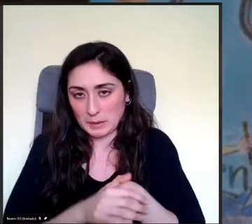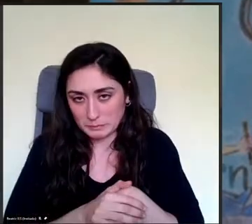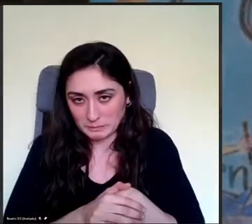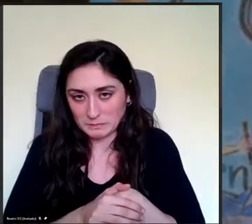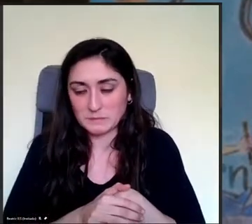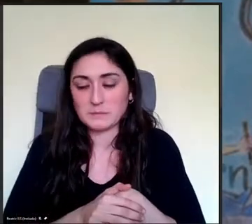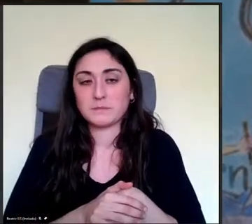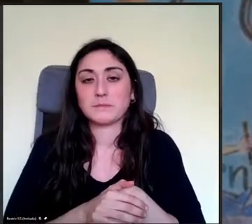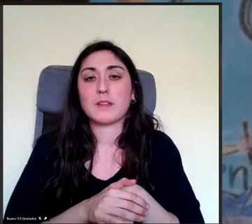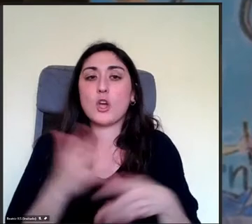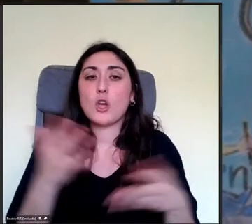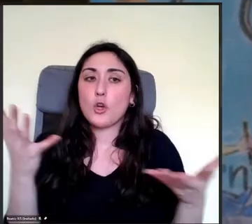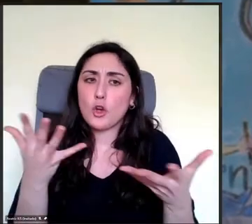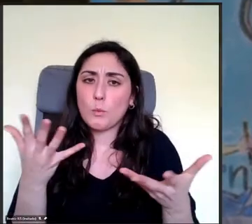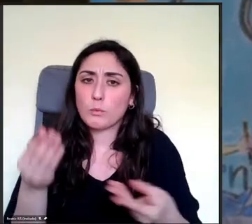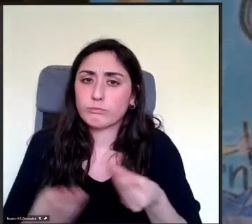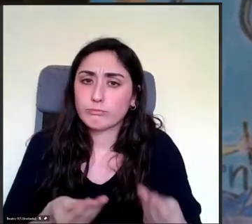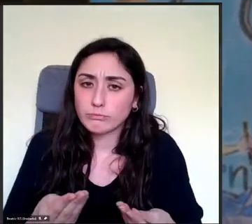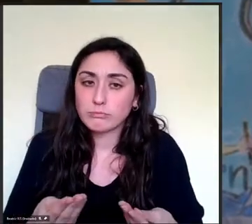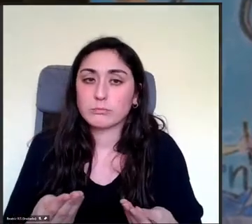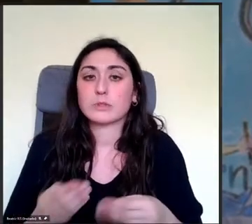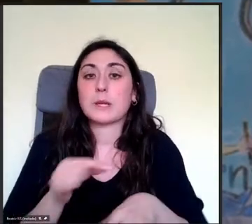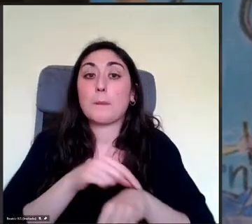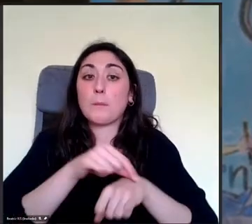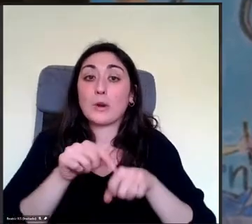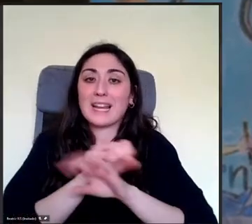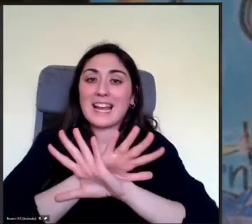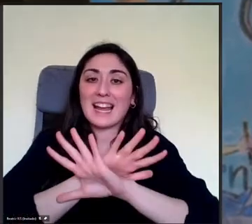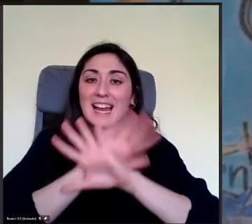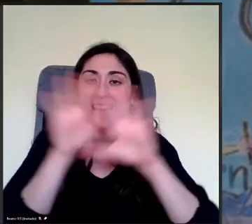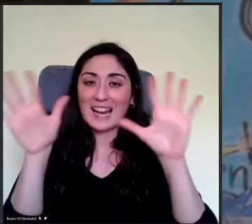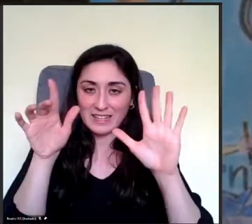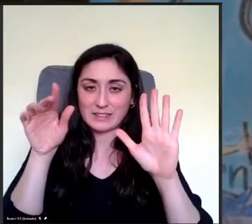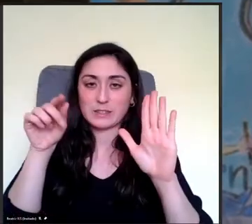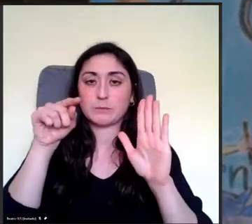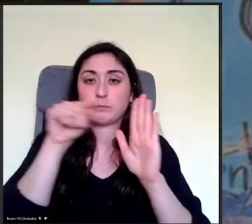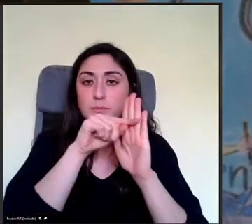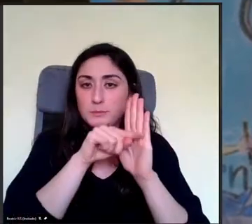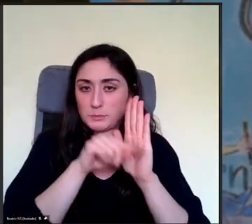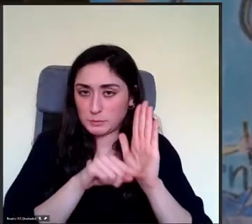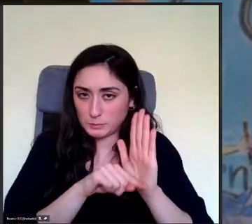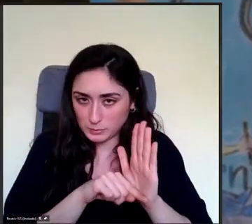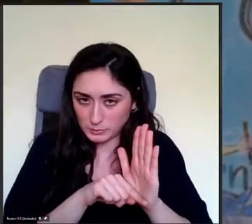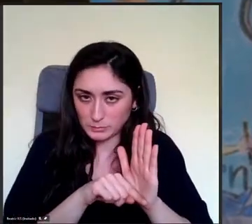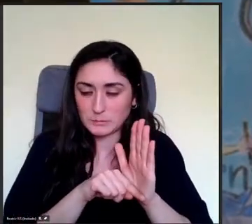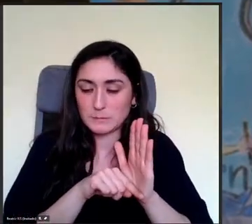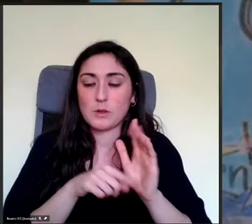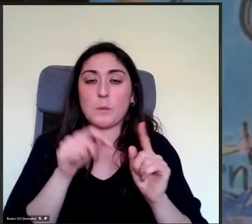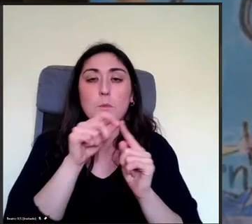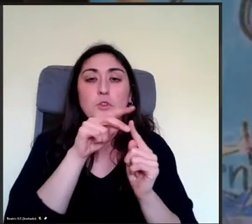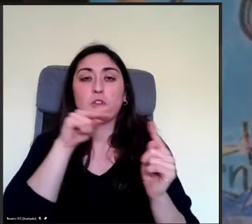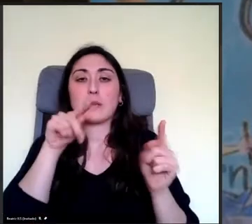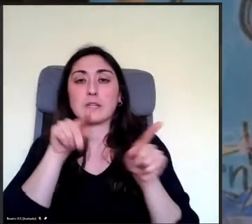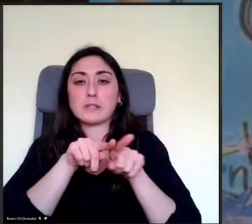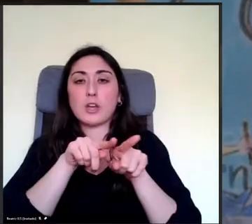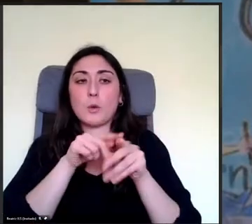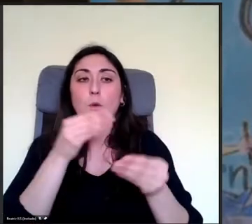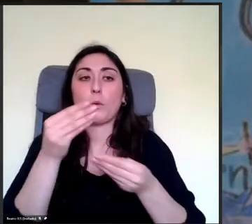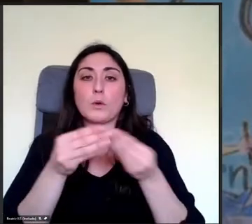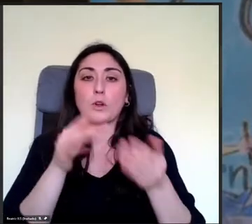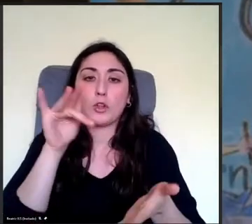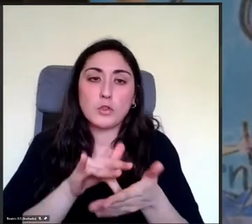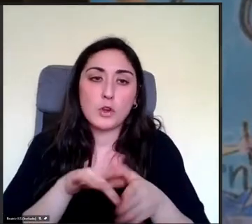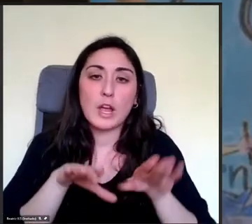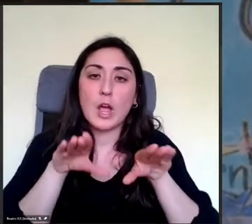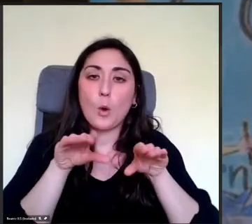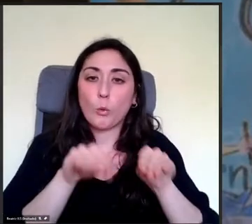polítiques que evitin doncs, aquesta separació d'enfocament o de tractament quan l'usuari és un home o